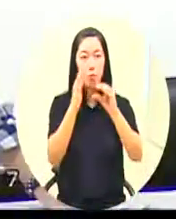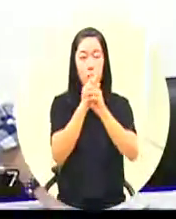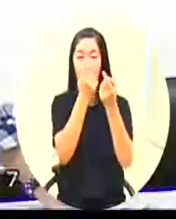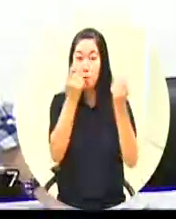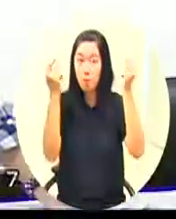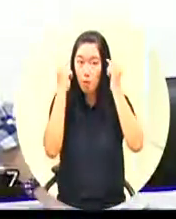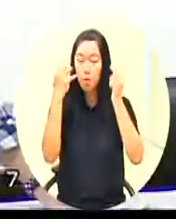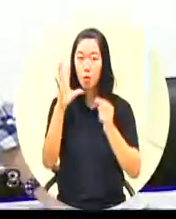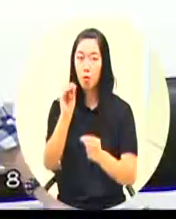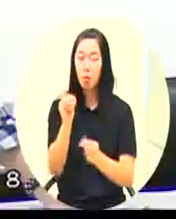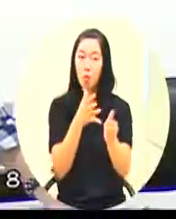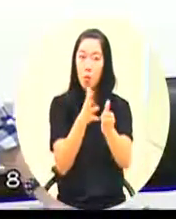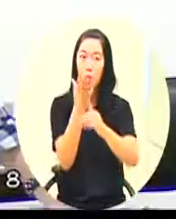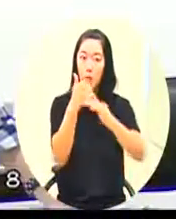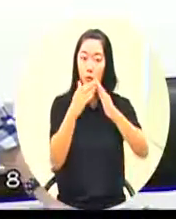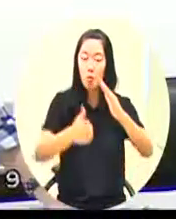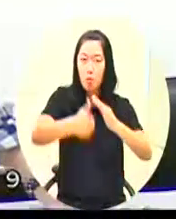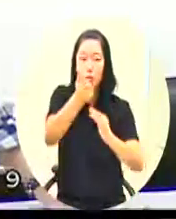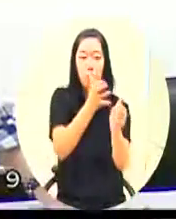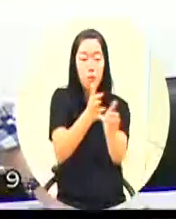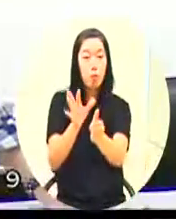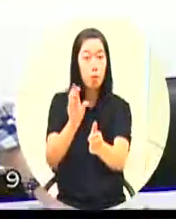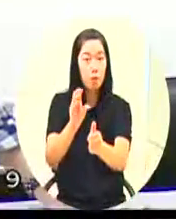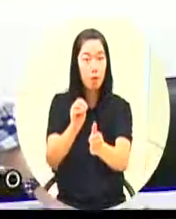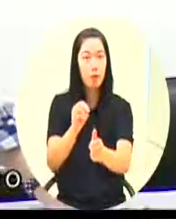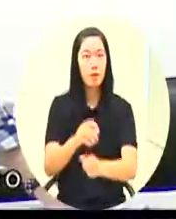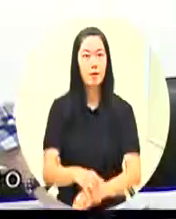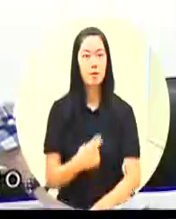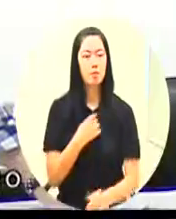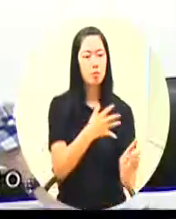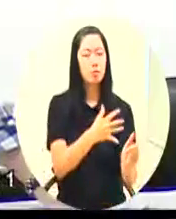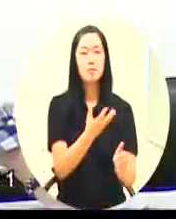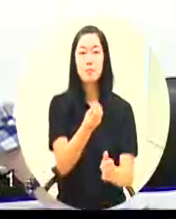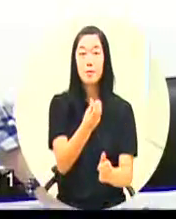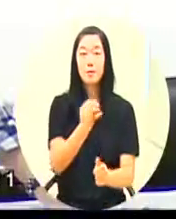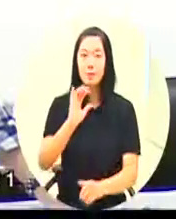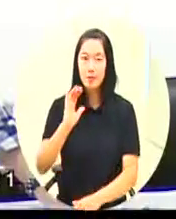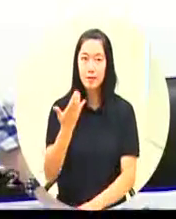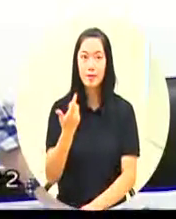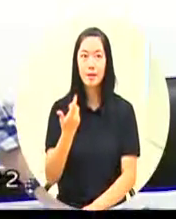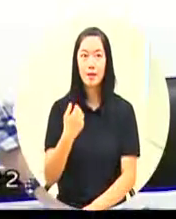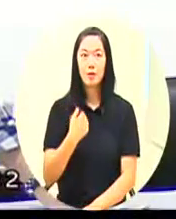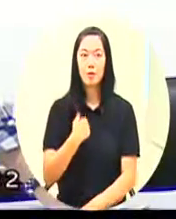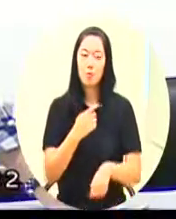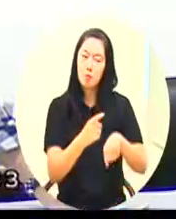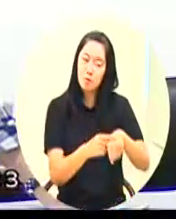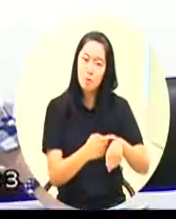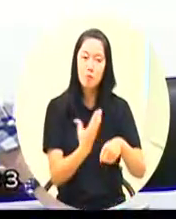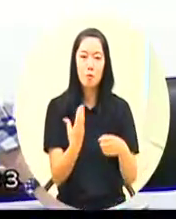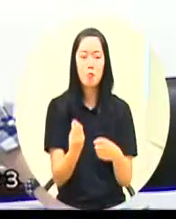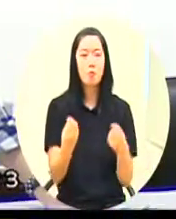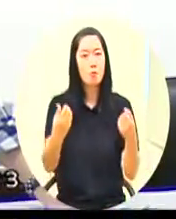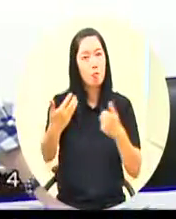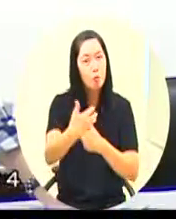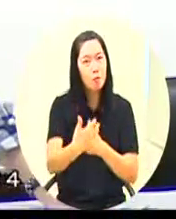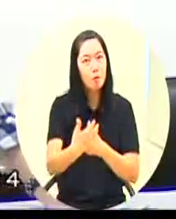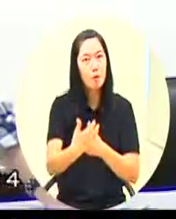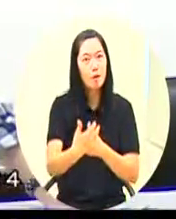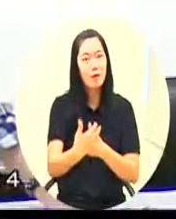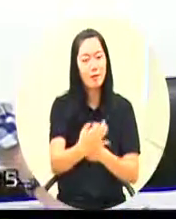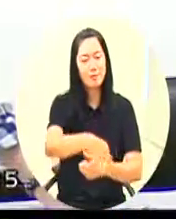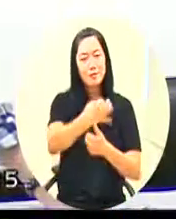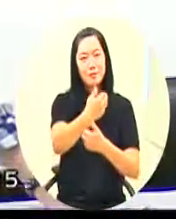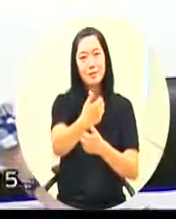有问我们空大校长问题啊？”我说：“基本上是没有啦，但是沿袭我的惯例，没问你不要跟我提醒就不会